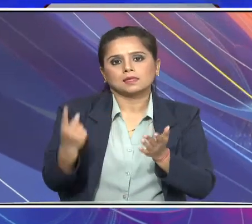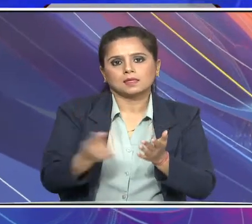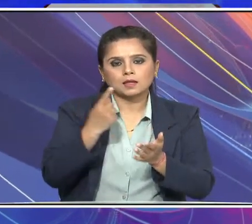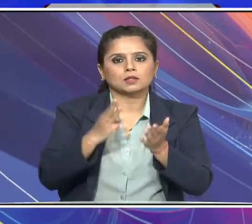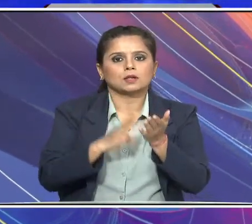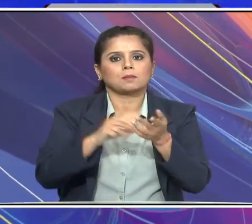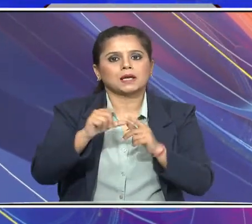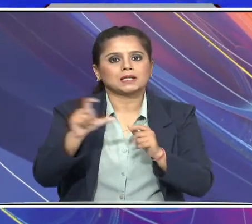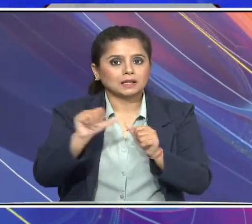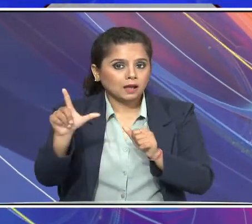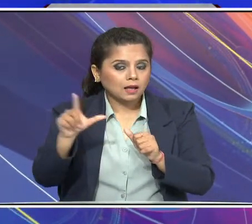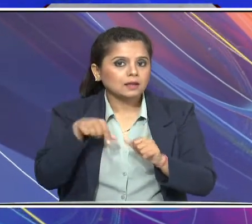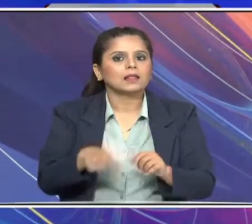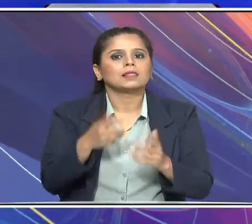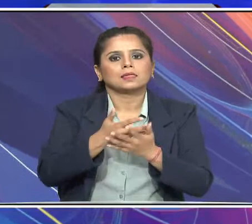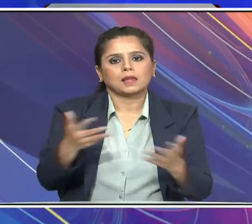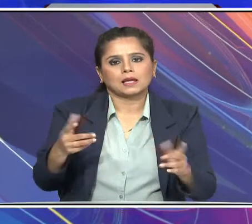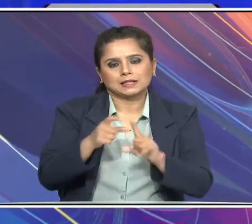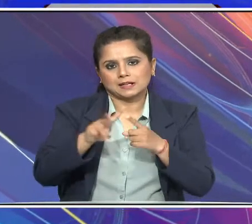प्रिंटेड